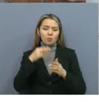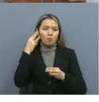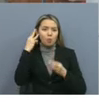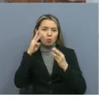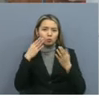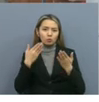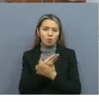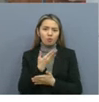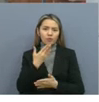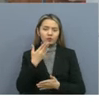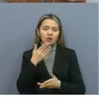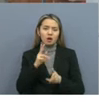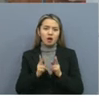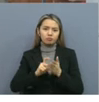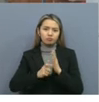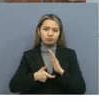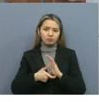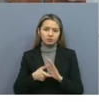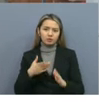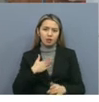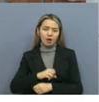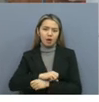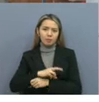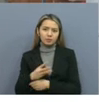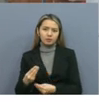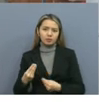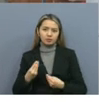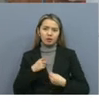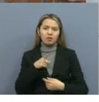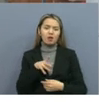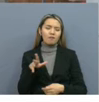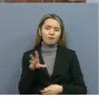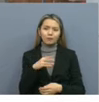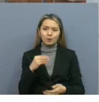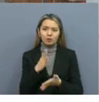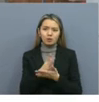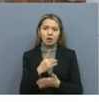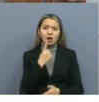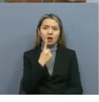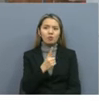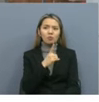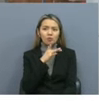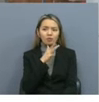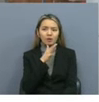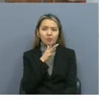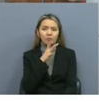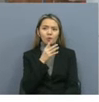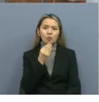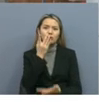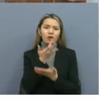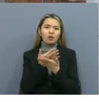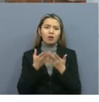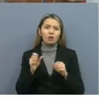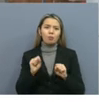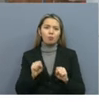тұрмыз. Ол тамақ пісірудің сан алуан құрал жабдықтарымен қамтамасыз етілген. Бір мезетте сан алуан тамақ түрлерін пісіруге болады. Және